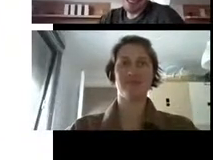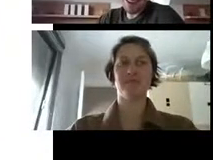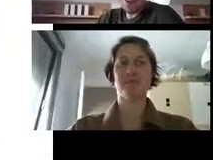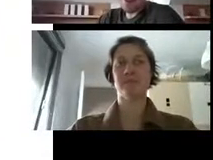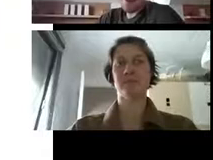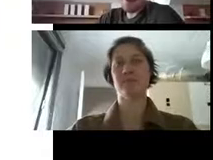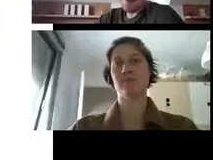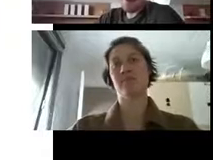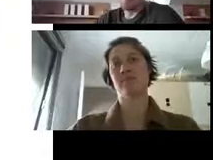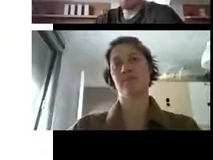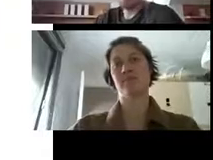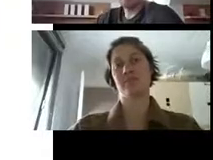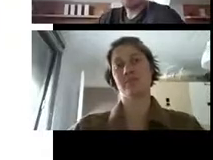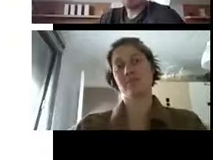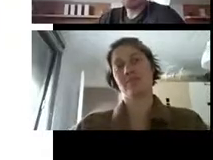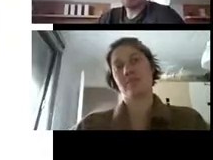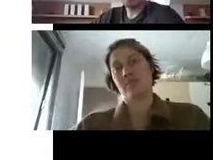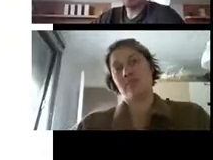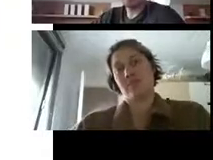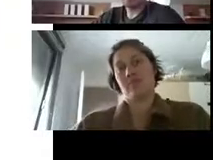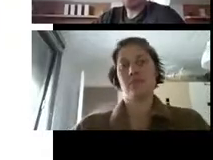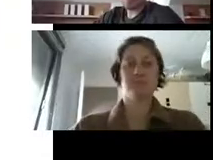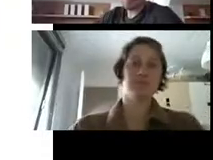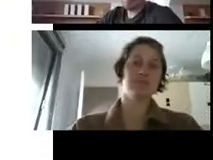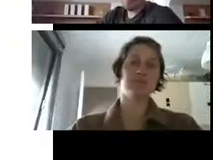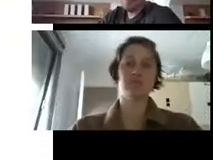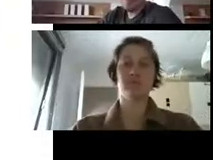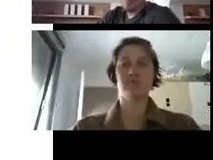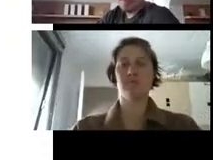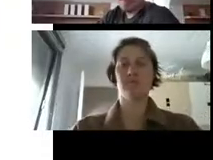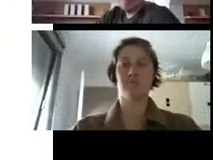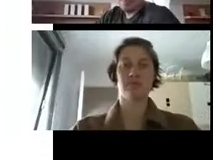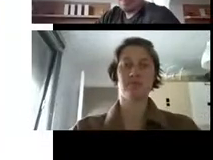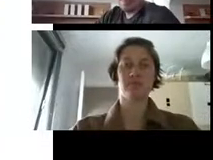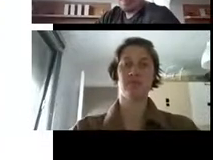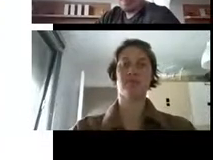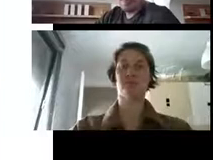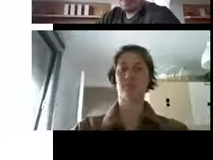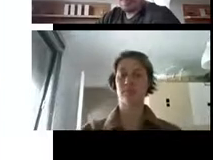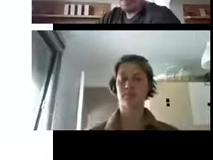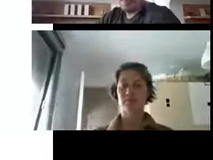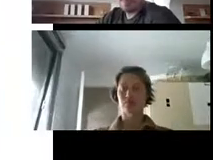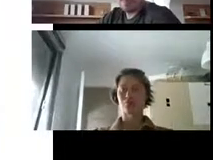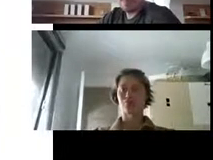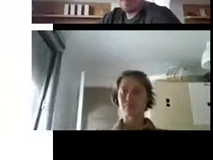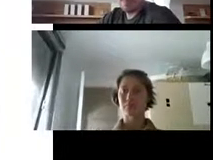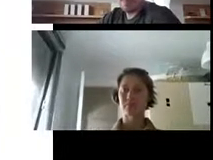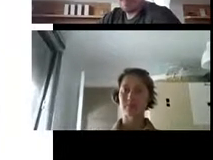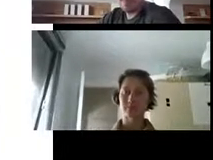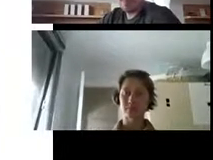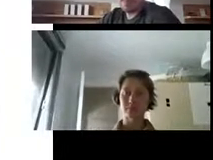niet. We gaan ons niet forceren. Maar we zijn welkom als we de afstand kunnen behouden.